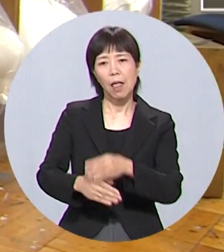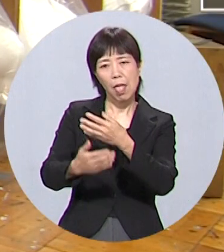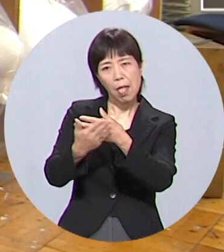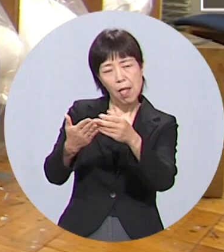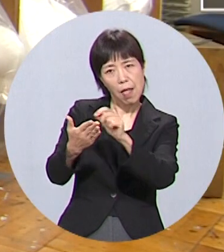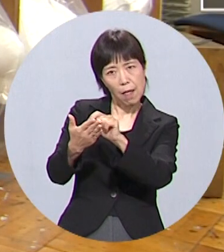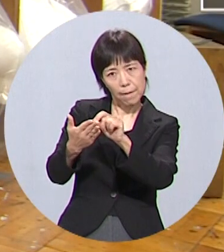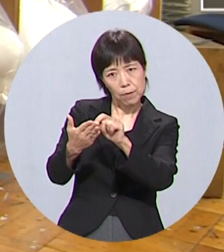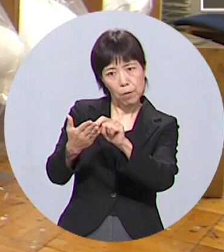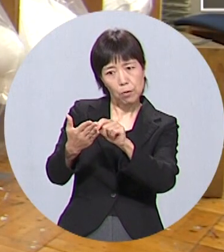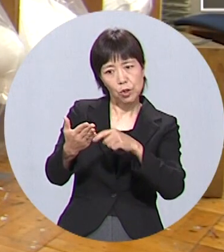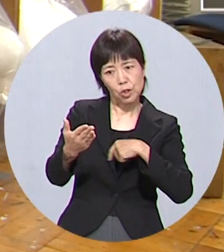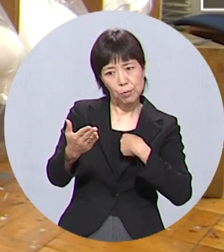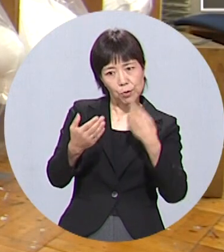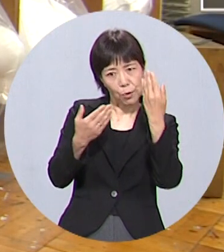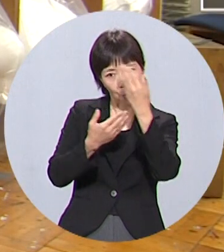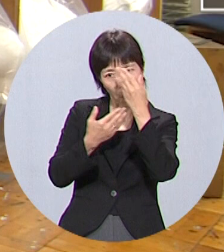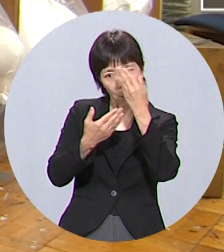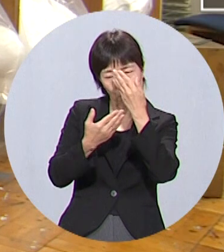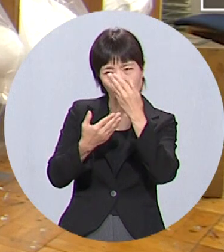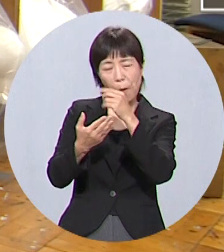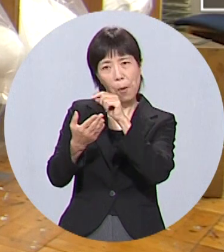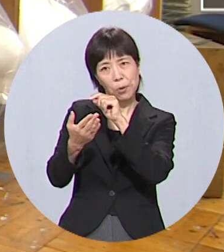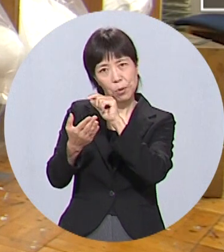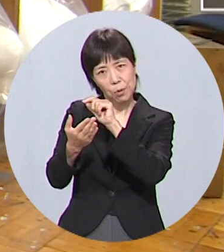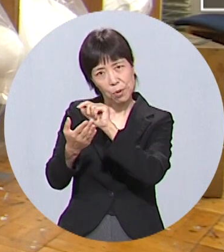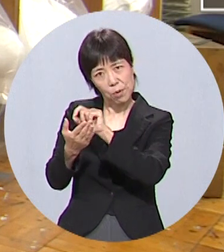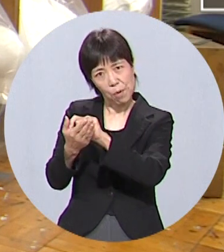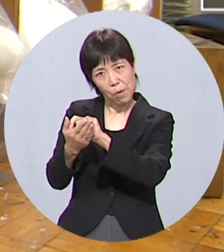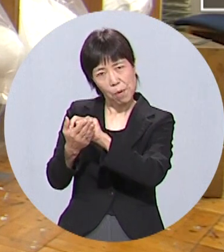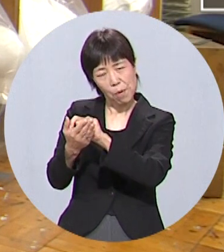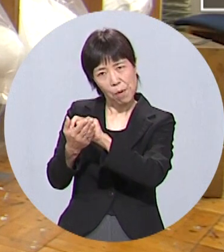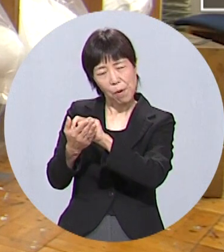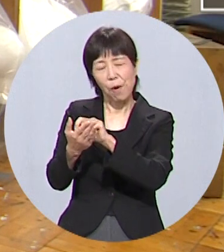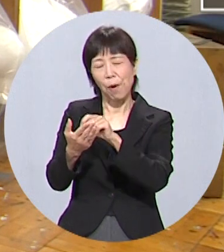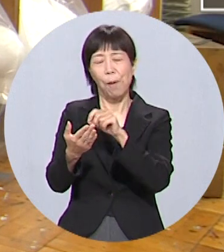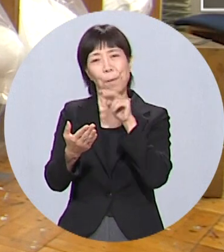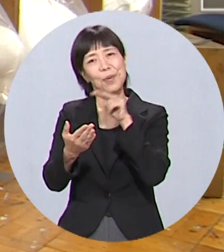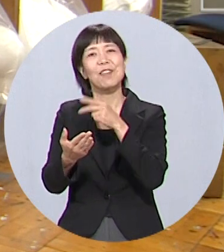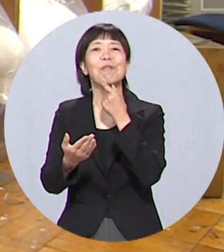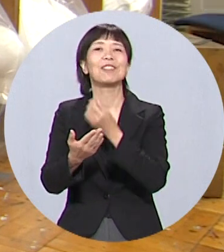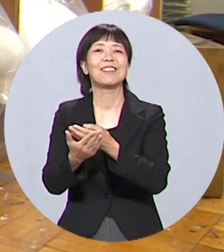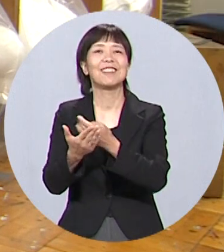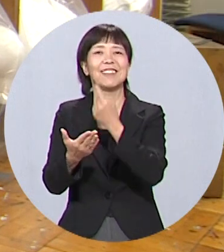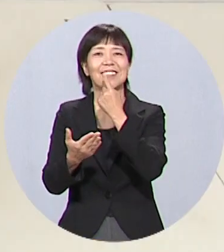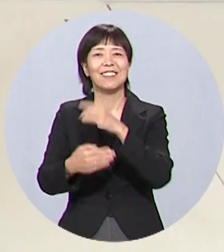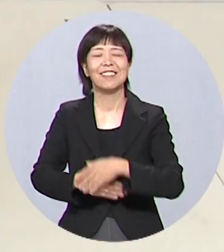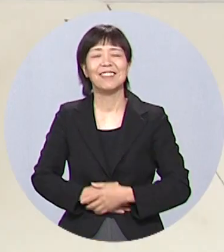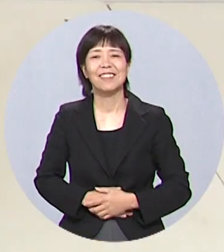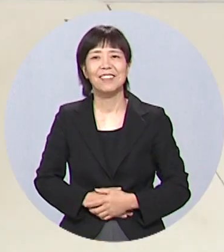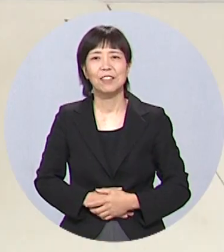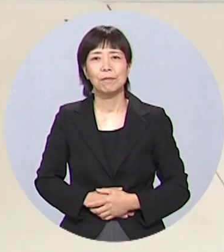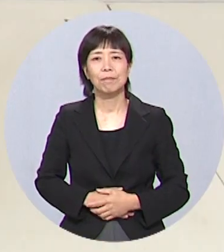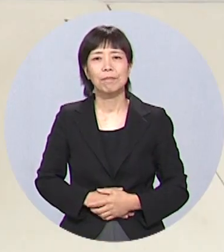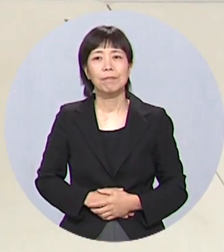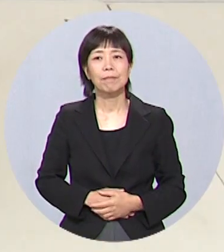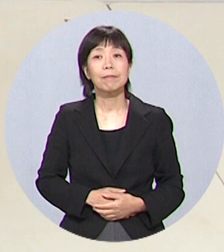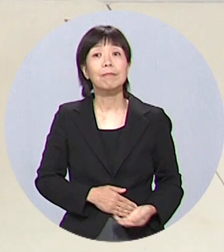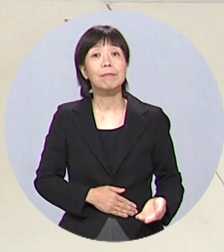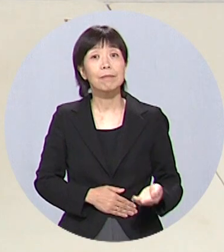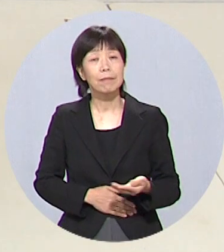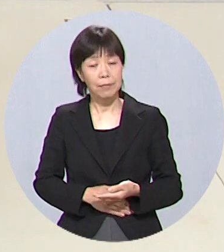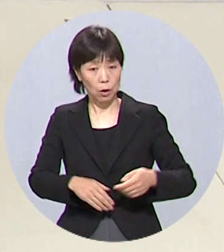と自分の表情、顔の描き込みを着目してほしいですね。 そ